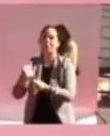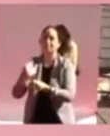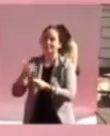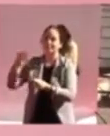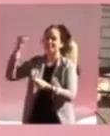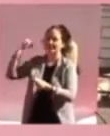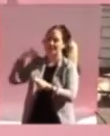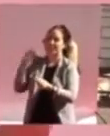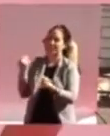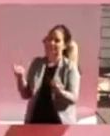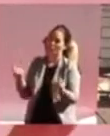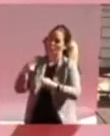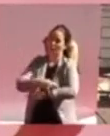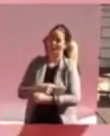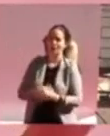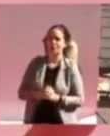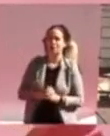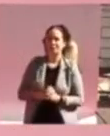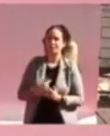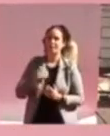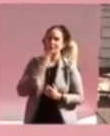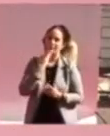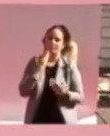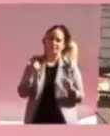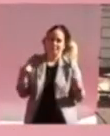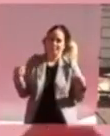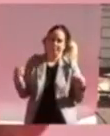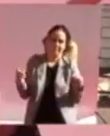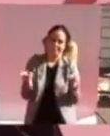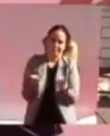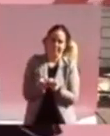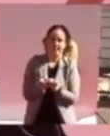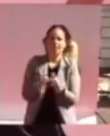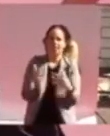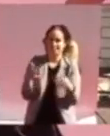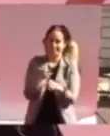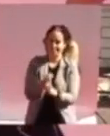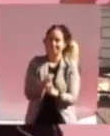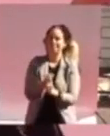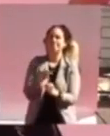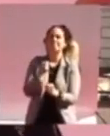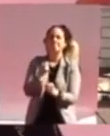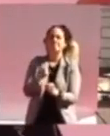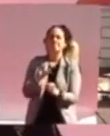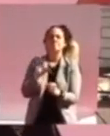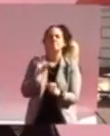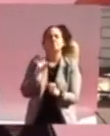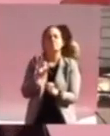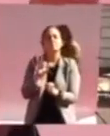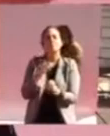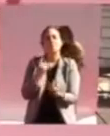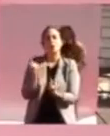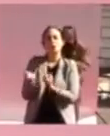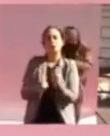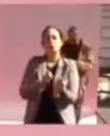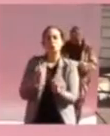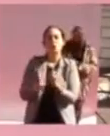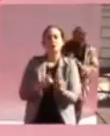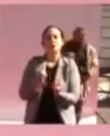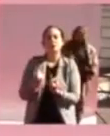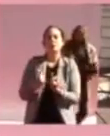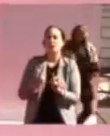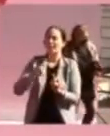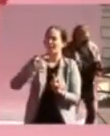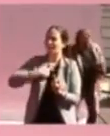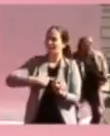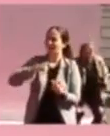per chiudere velocemente questo è il cuore della vicenda personale la vicenda personale